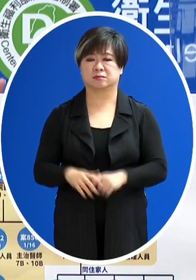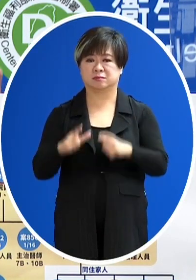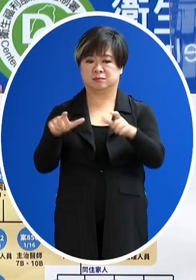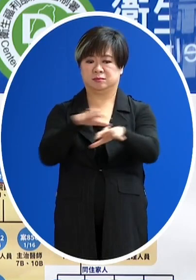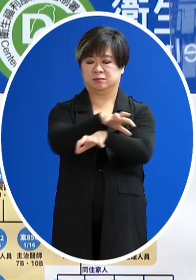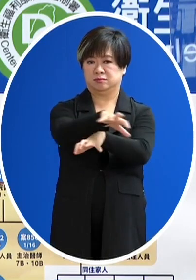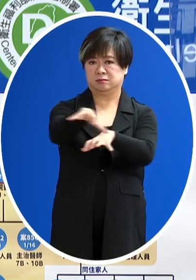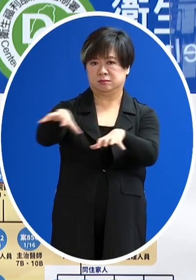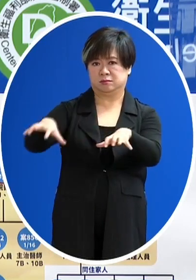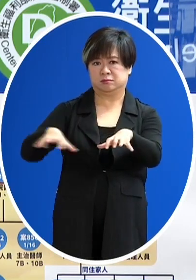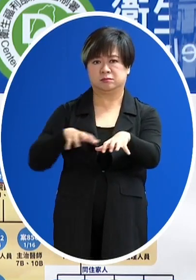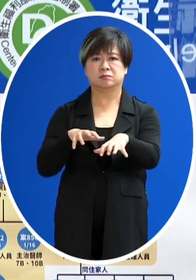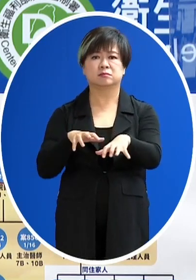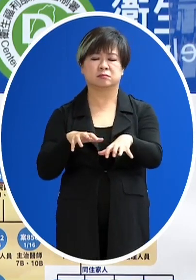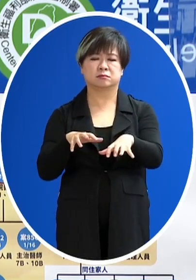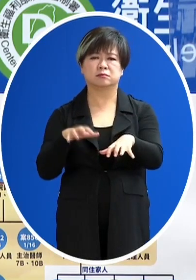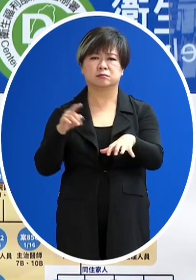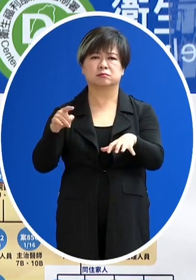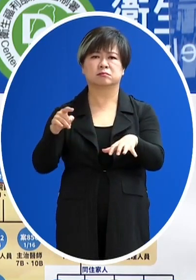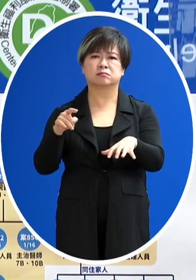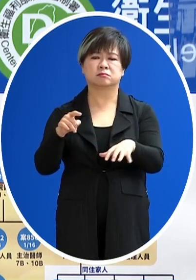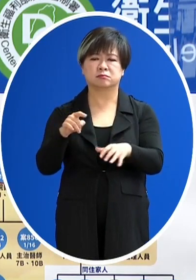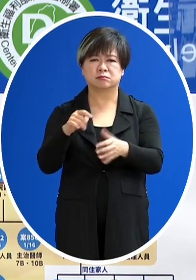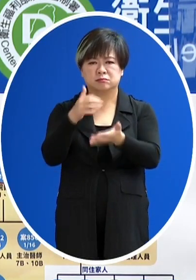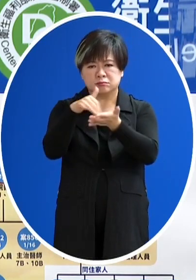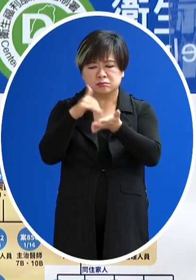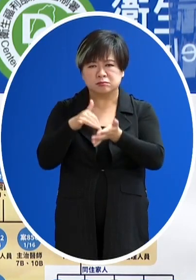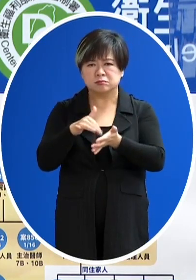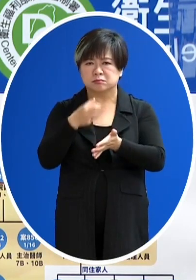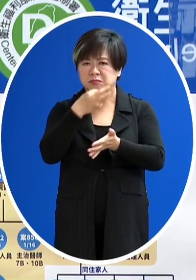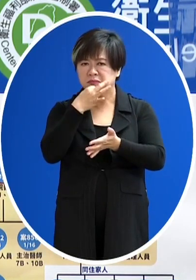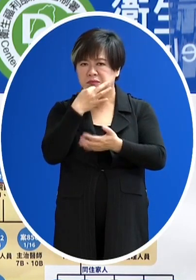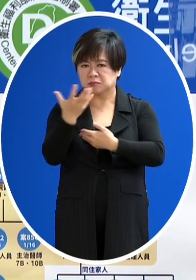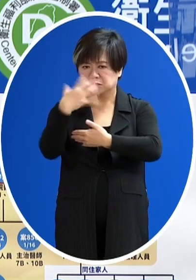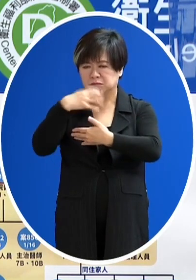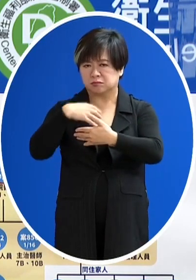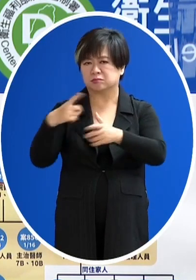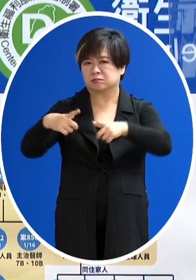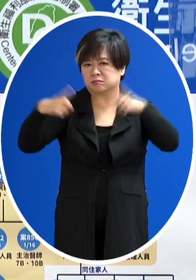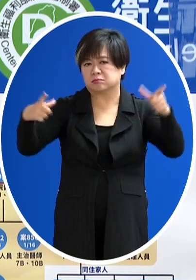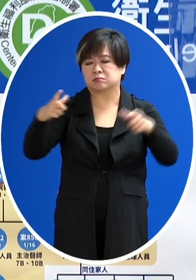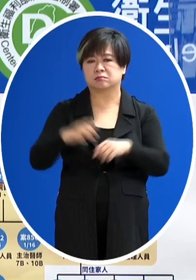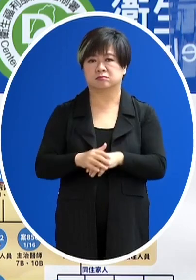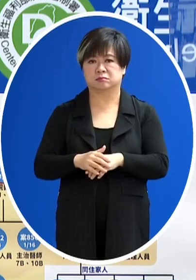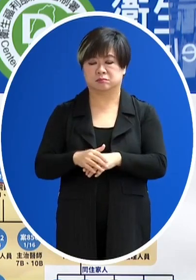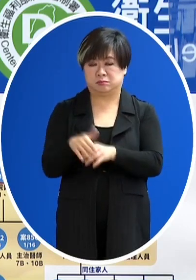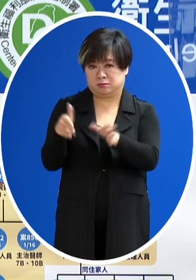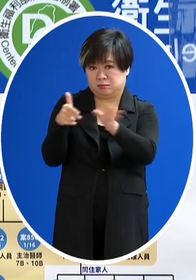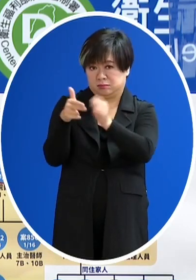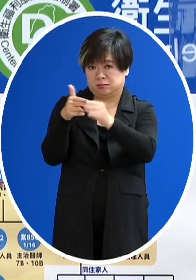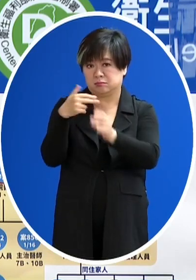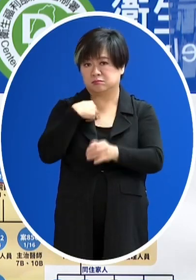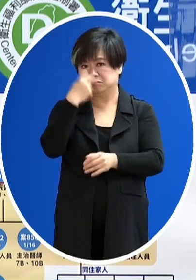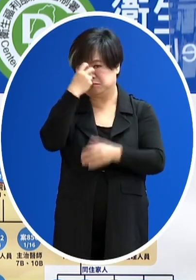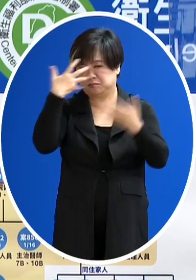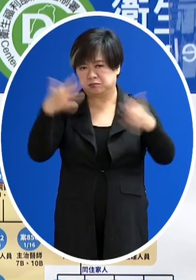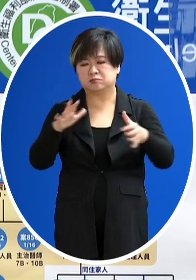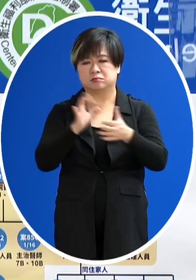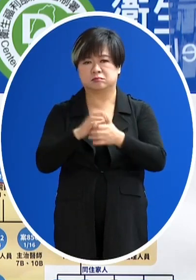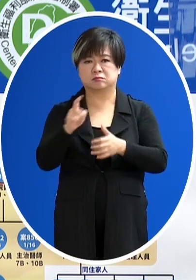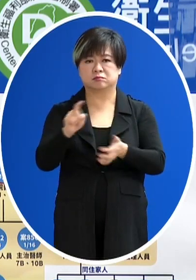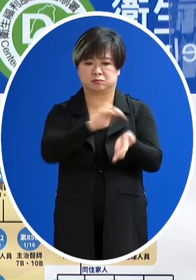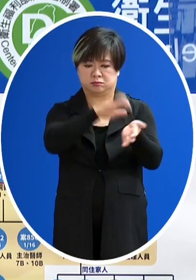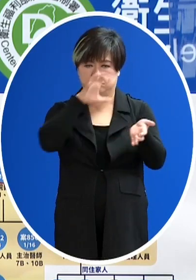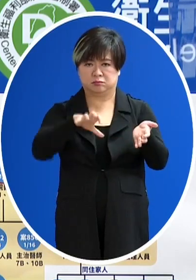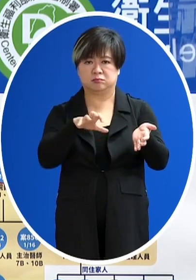事实上我们也框得非常的宽。那我们也看过相关录影带，事实上在里面哈，事实上在同一个